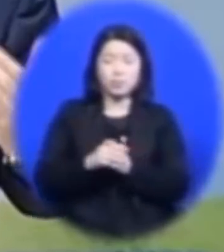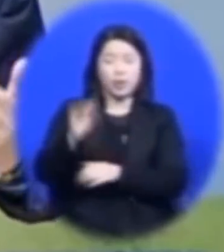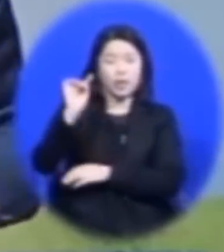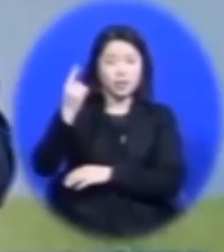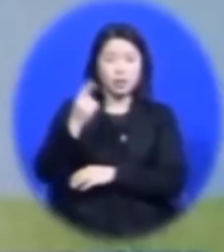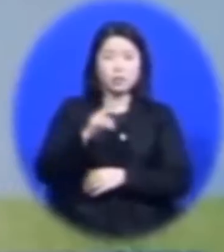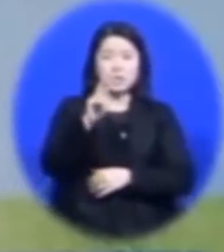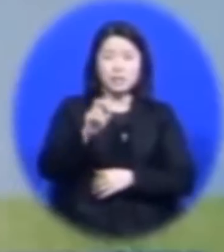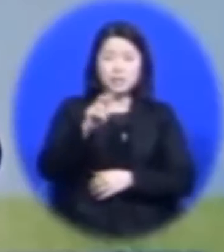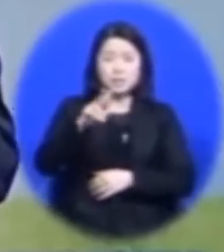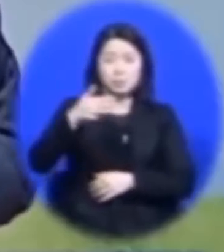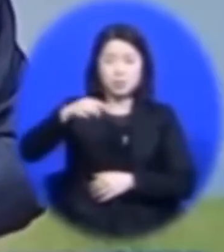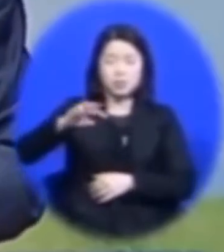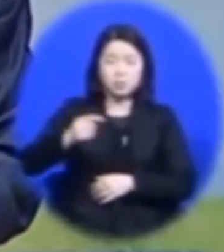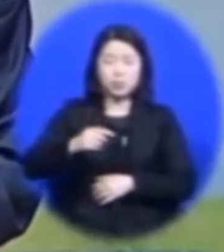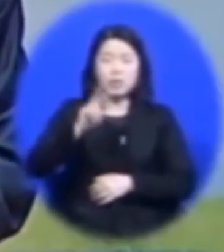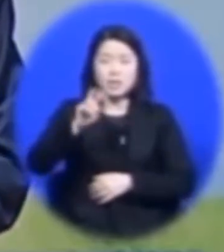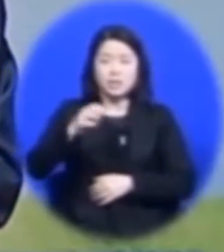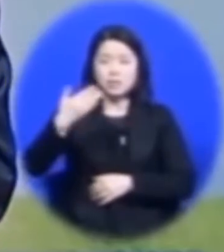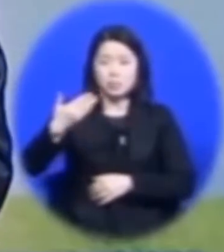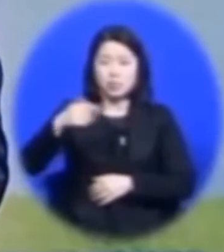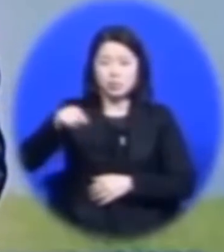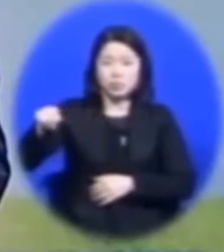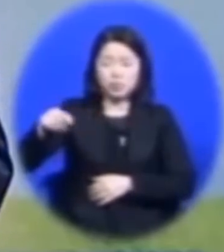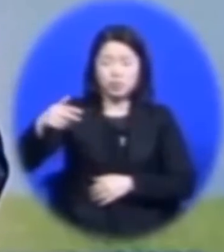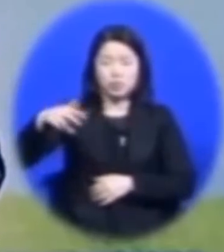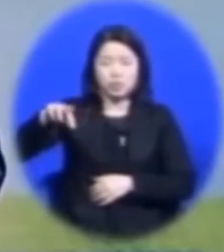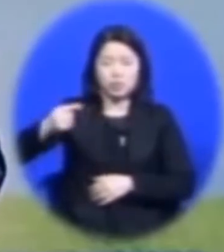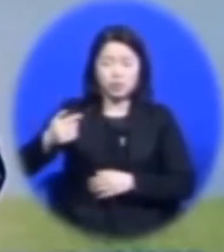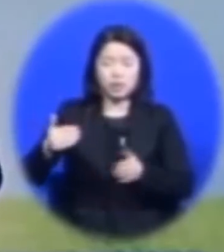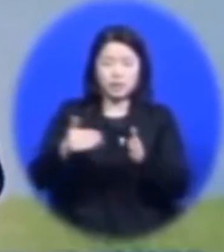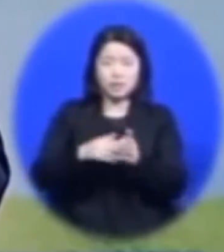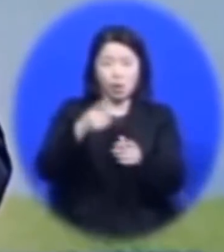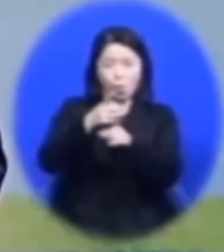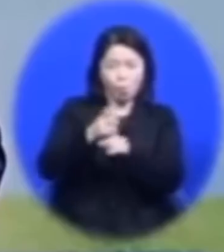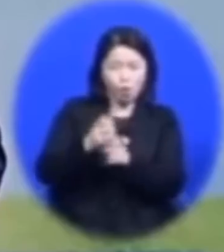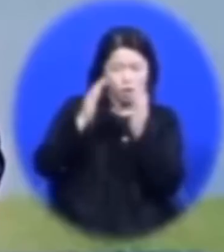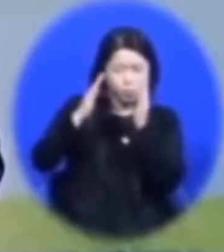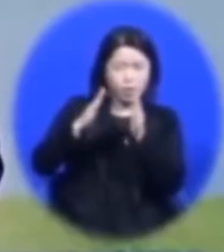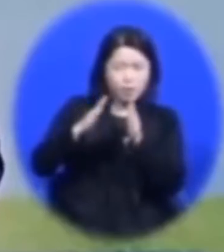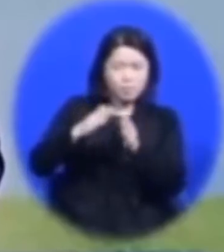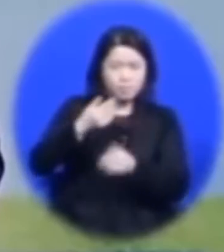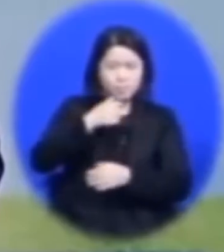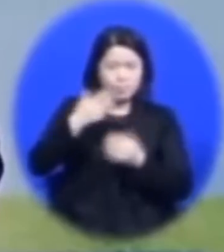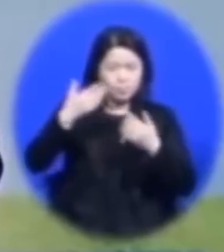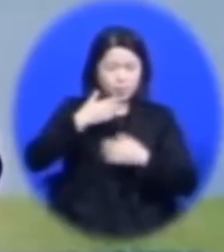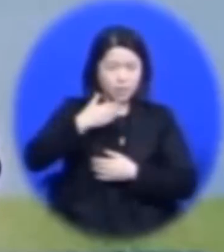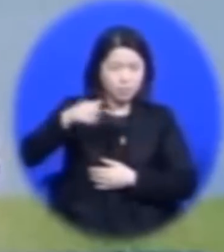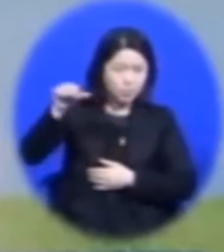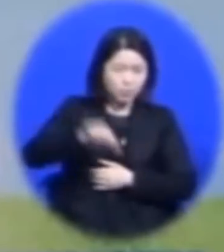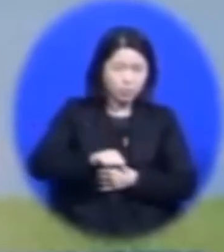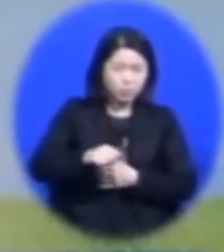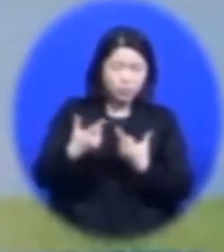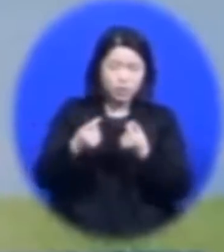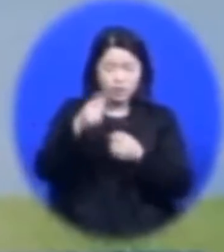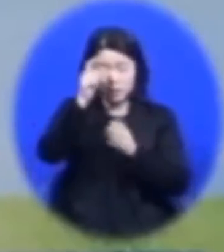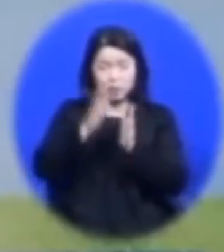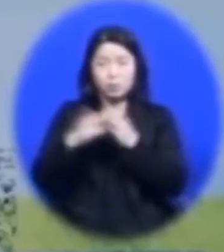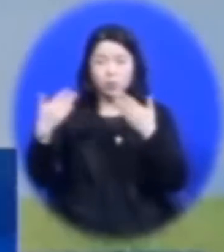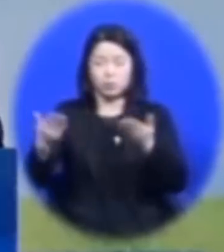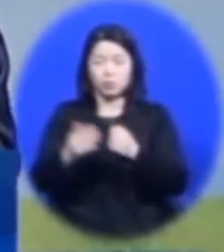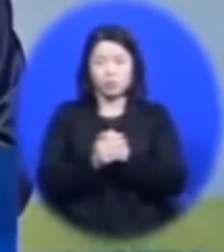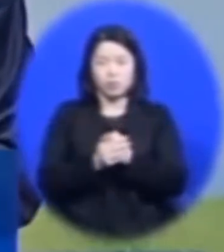다윗이 22절 부대 29절 까지 원수들을 향하여 저주 같은 기도를 합니다 22절에 는